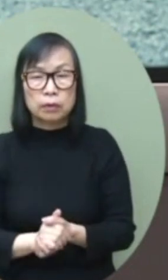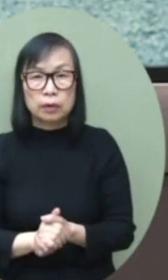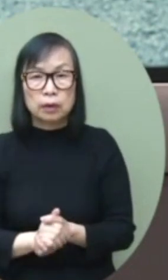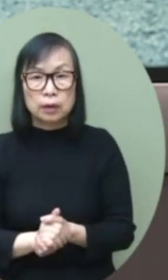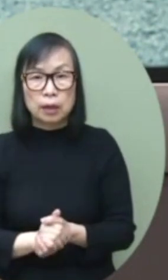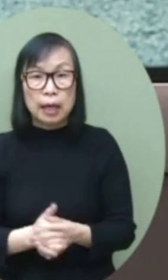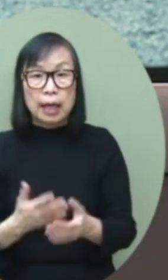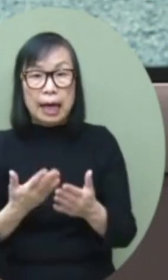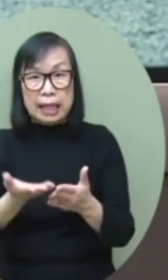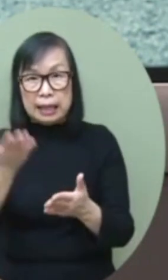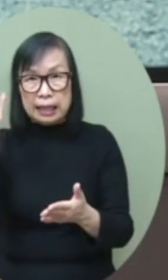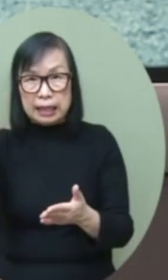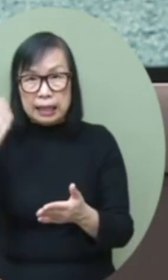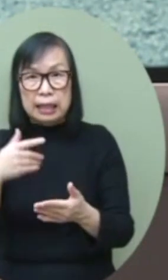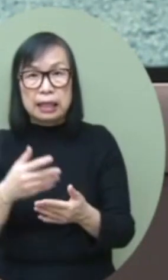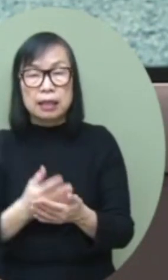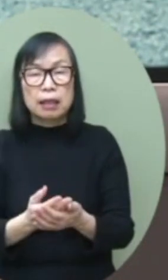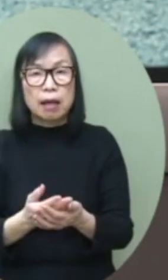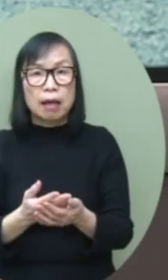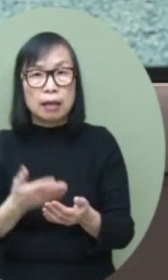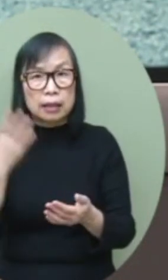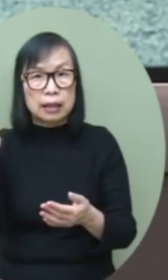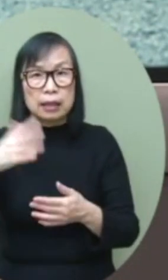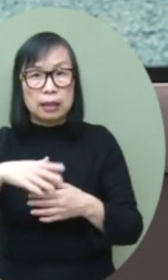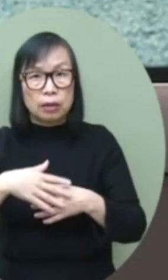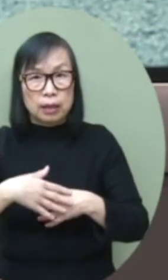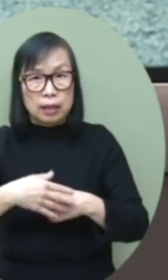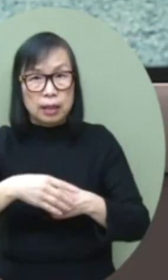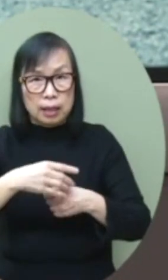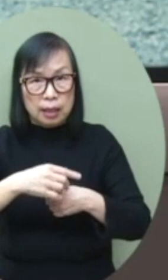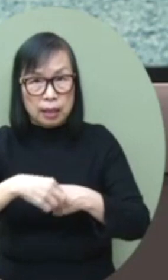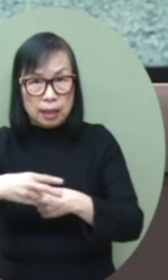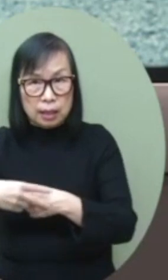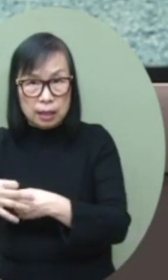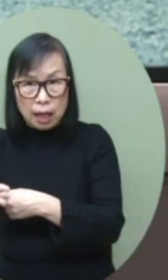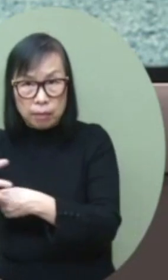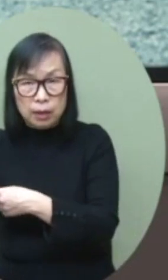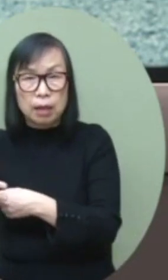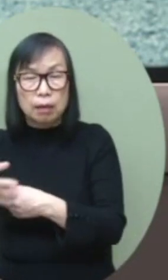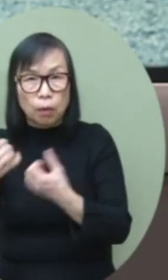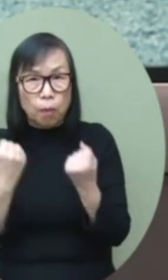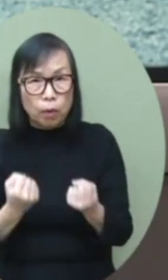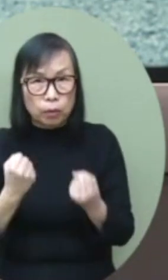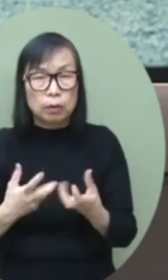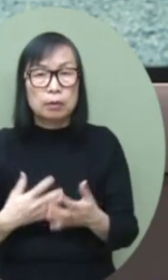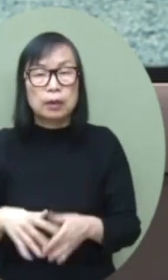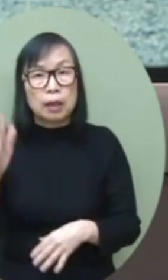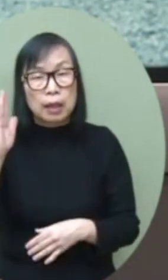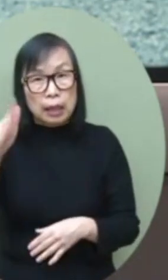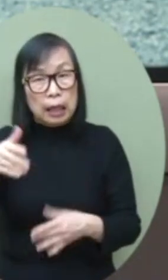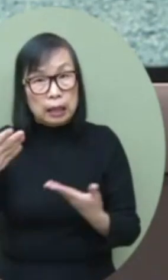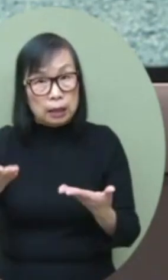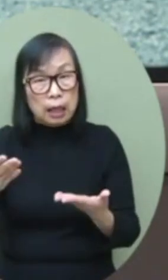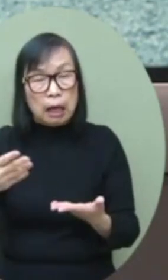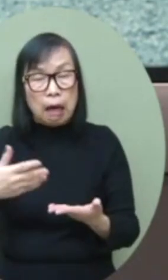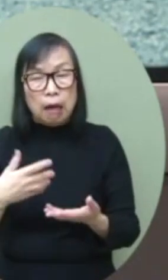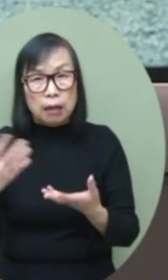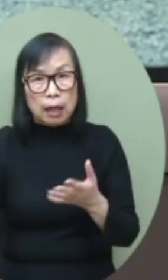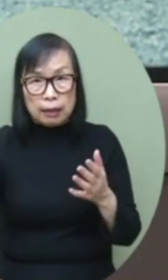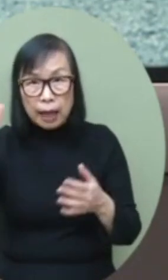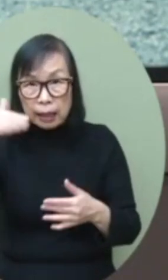是在前幾波都很普遍的，所以就是接下來是假期，就希望大家就是對於這方面就小心一